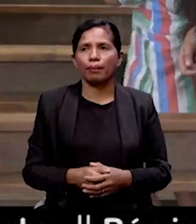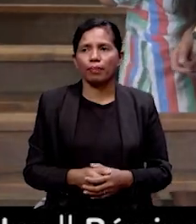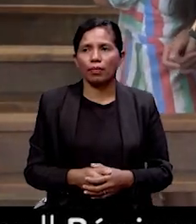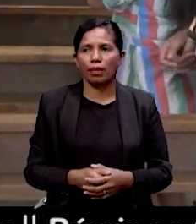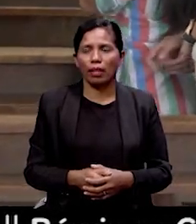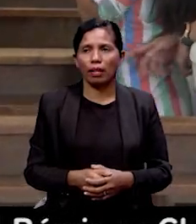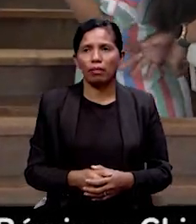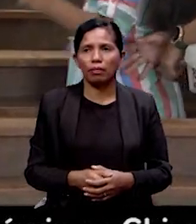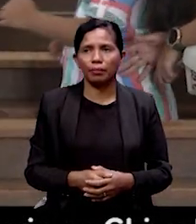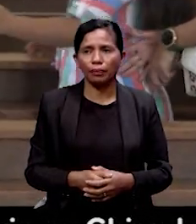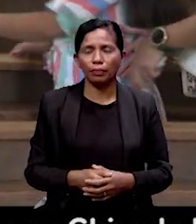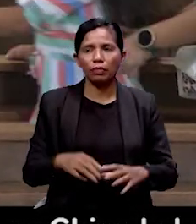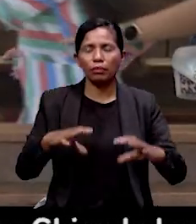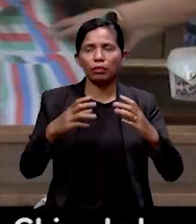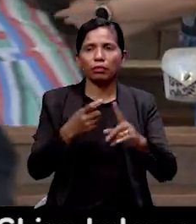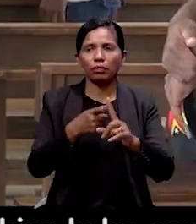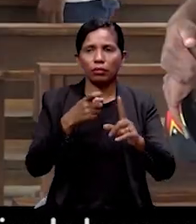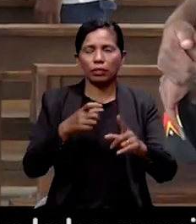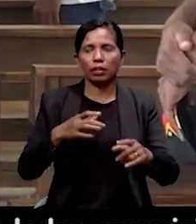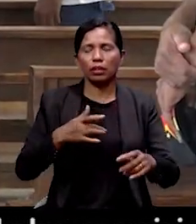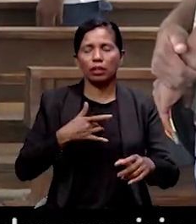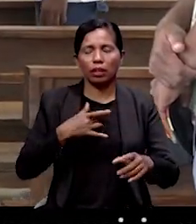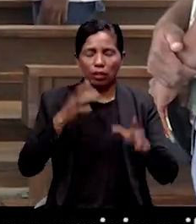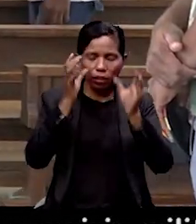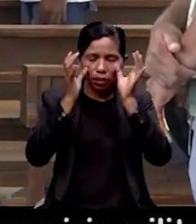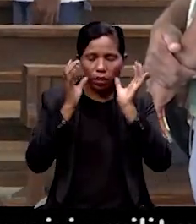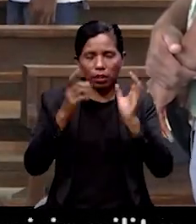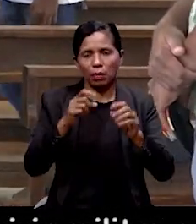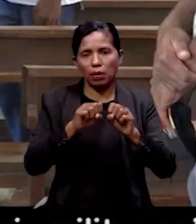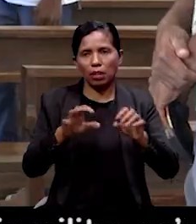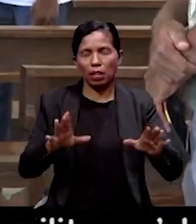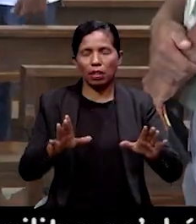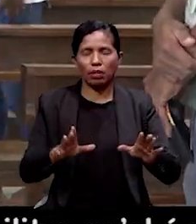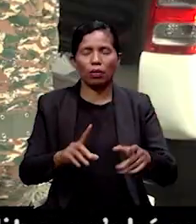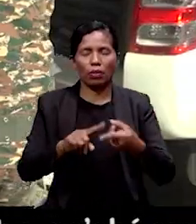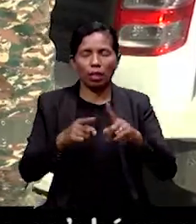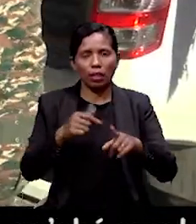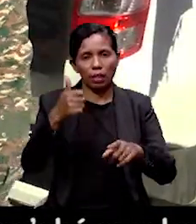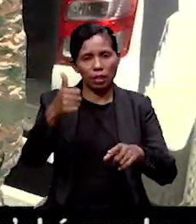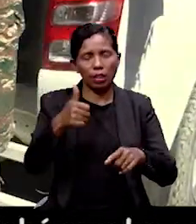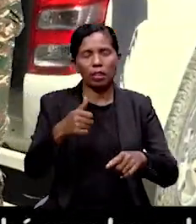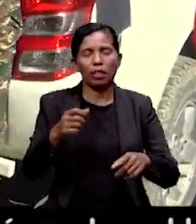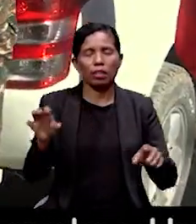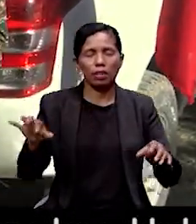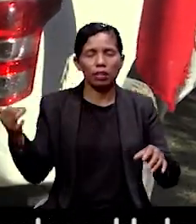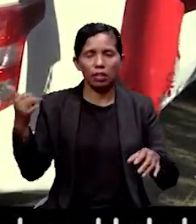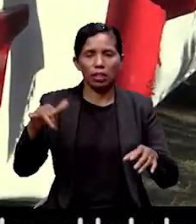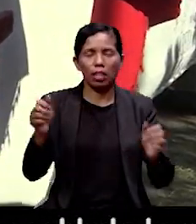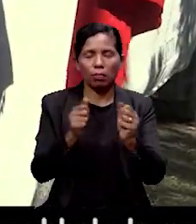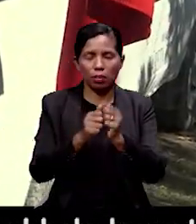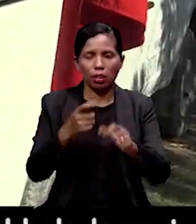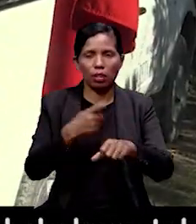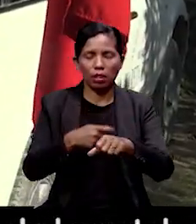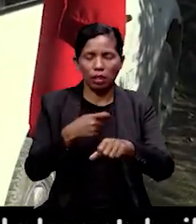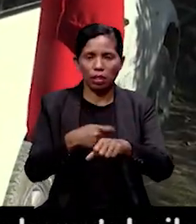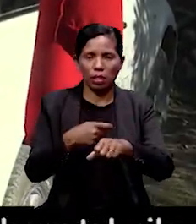Iha sorin selu, kompanyeru husi saudojo senti tristi, tama lakon belun dia kida, nebe mak durante ne sira hamutu kiha tempo resistensia